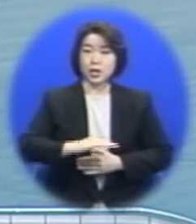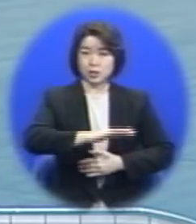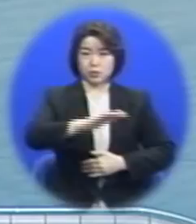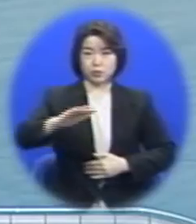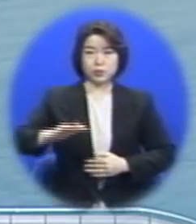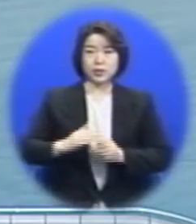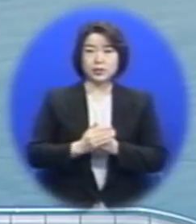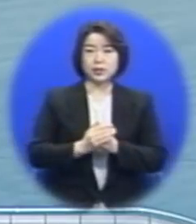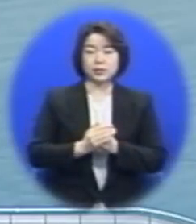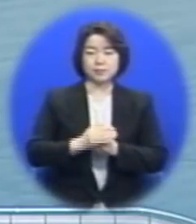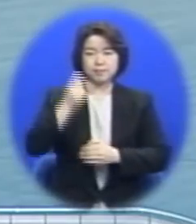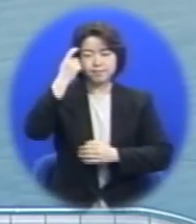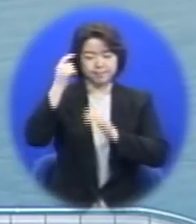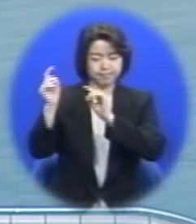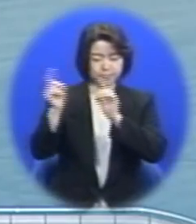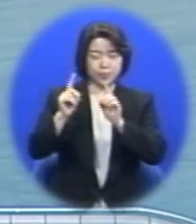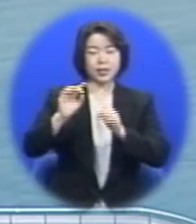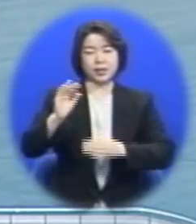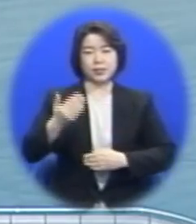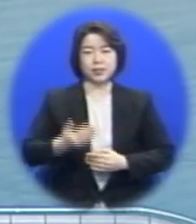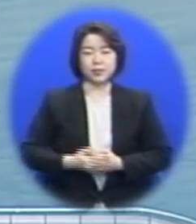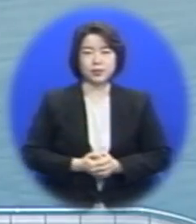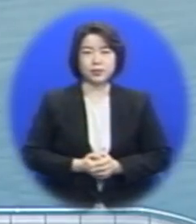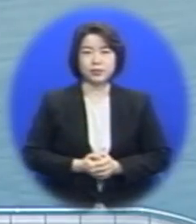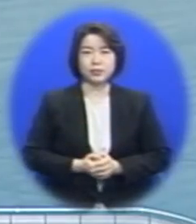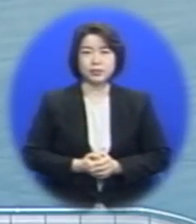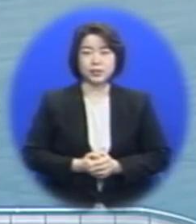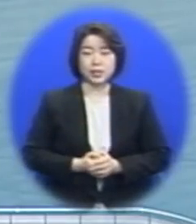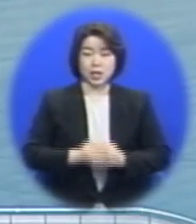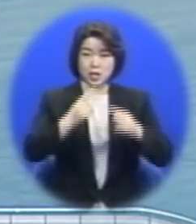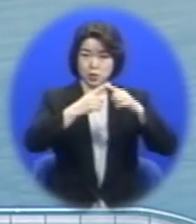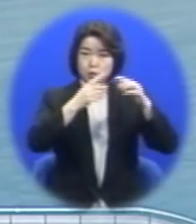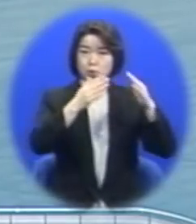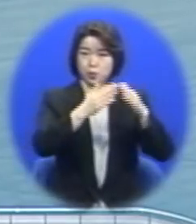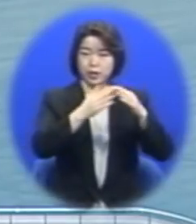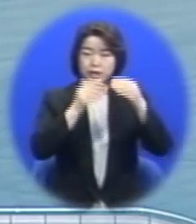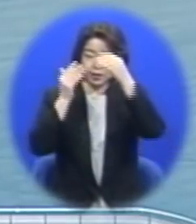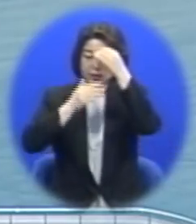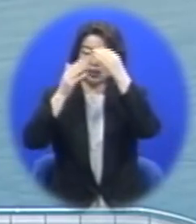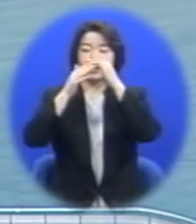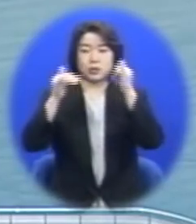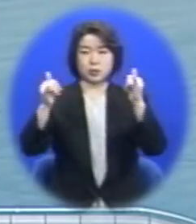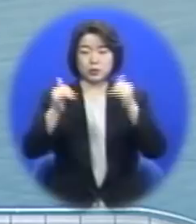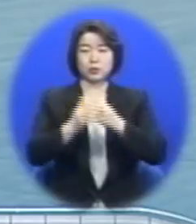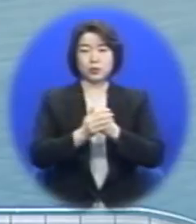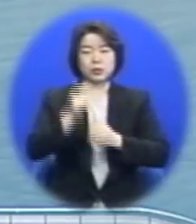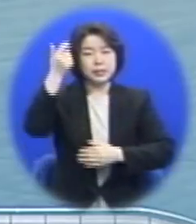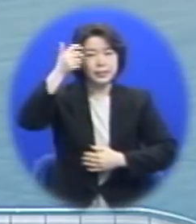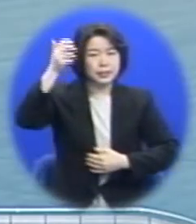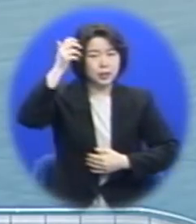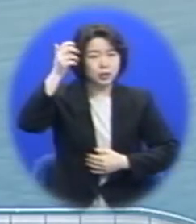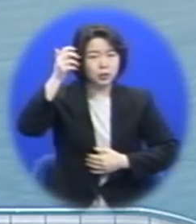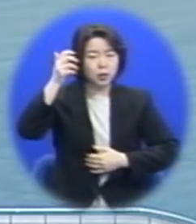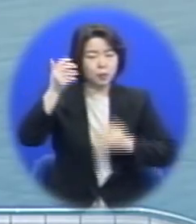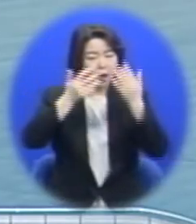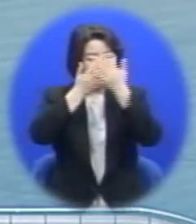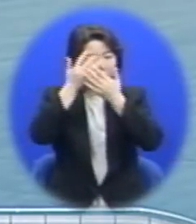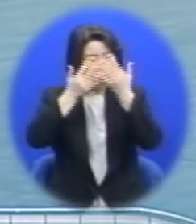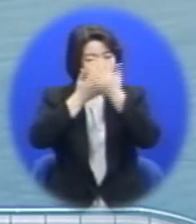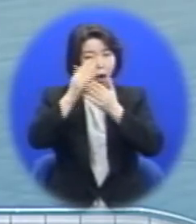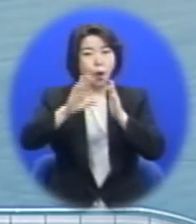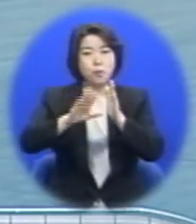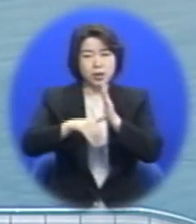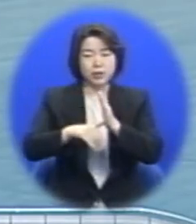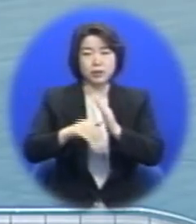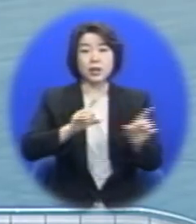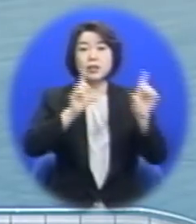우리는 정신은 똑바로 차려야 합니다. 교회와 성도들이 영적으로 대단히 혼미한 때에 우리가